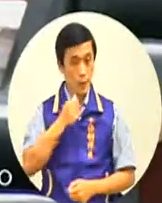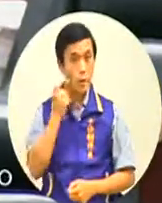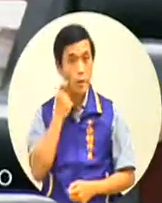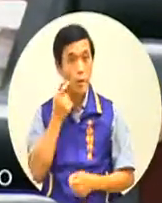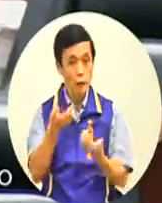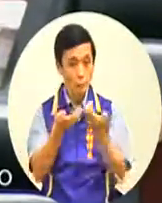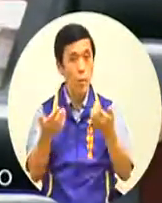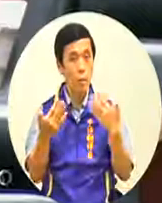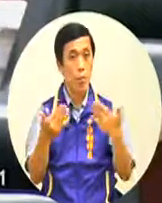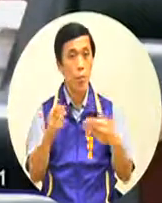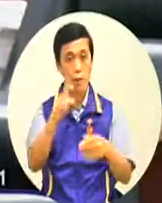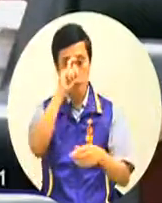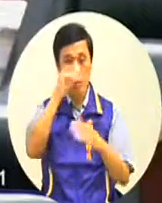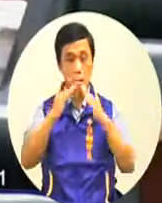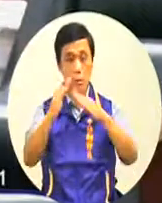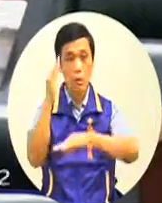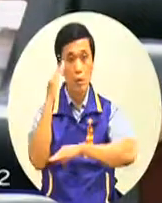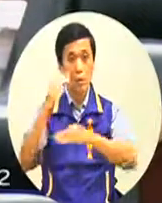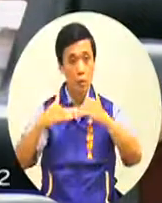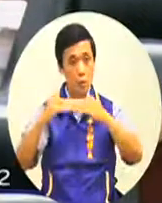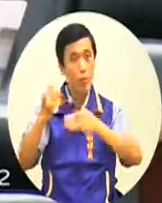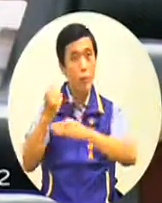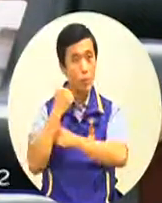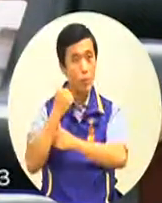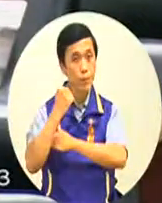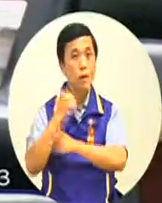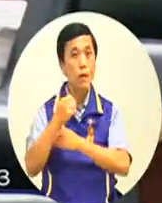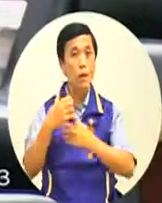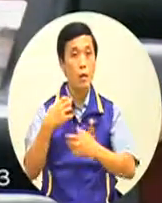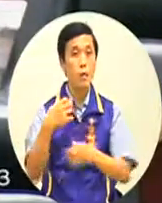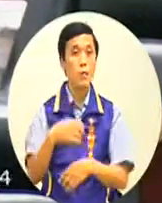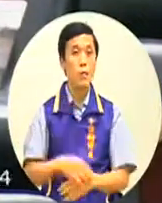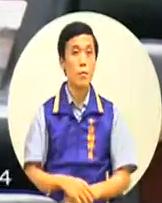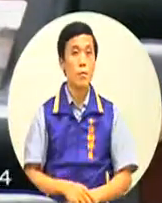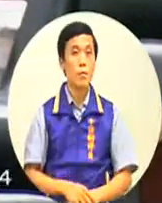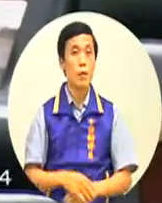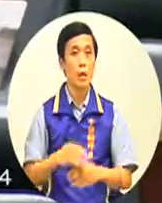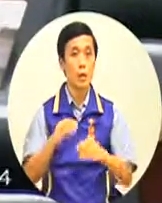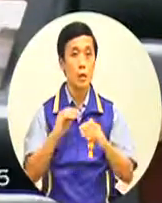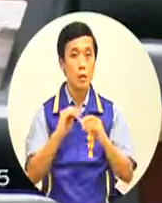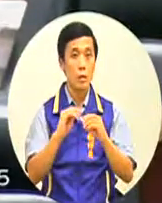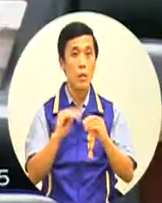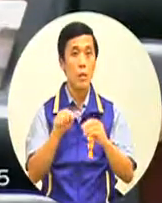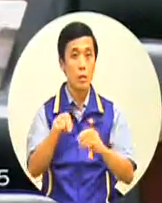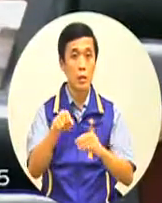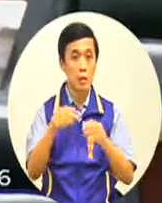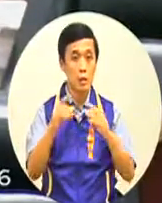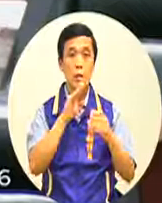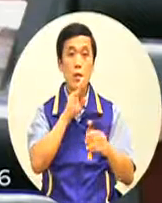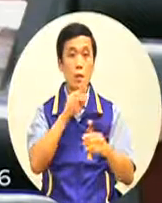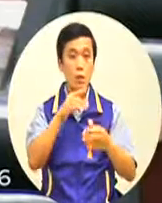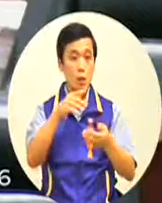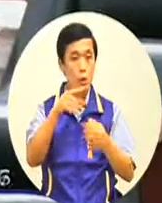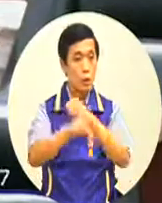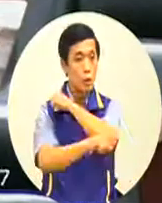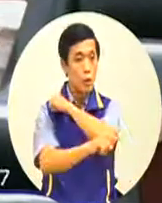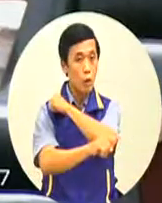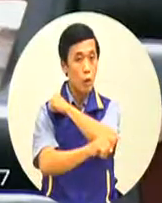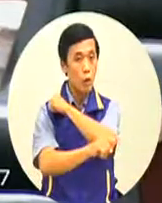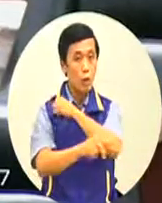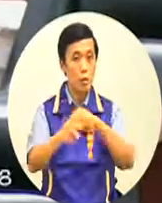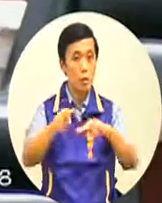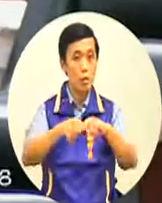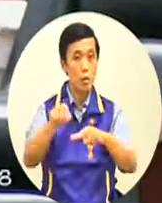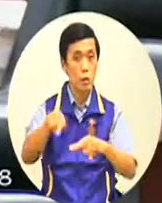市府可以一起来做努力啦。那殡仪局应该是这个会区应该是最后一次坐在这边备询啦。真的很谢